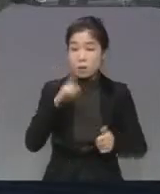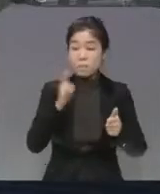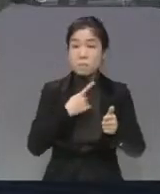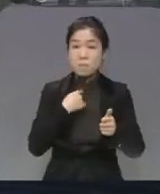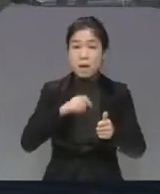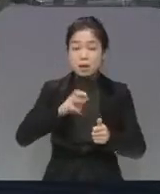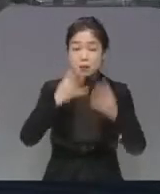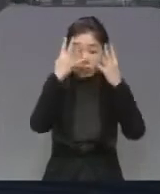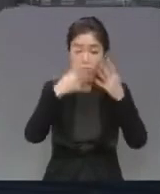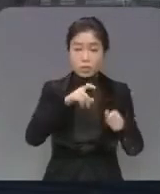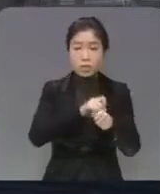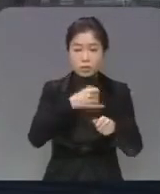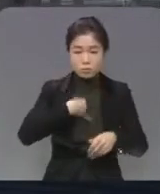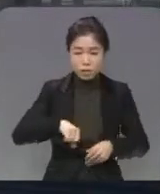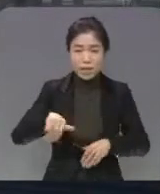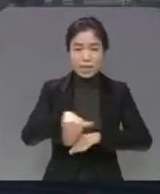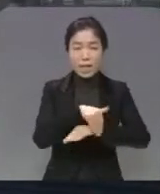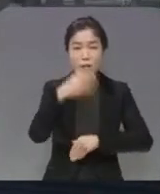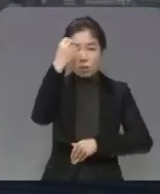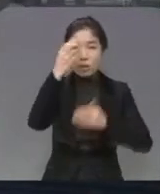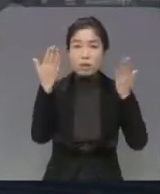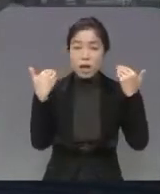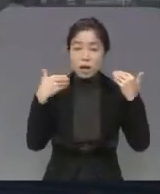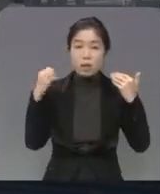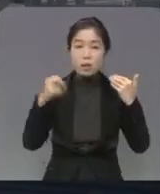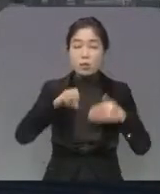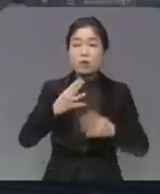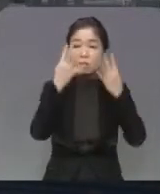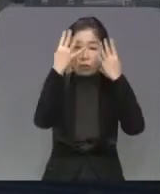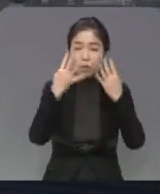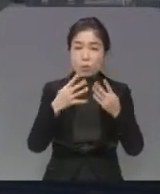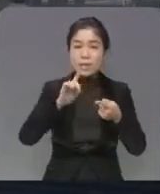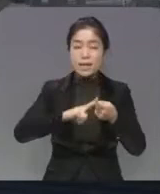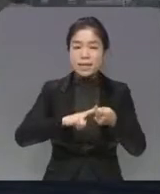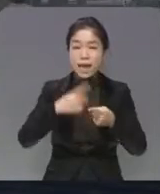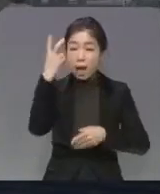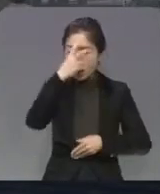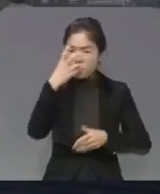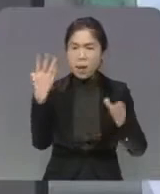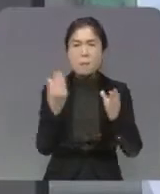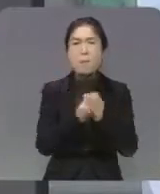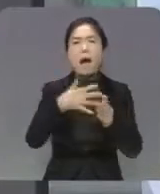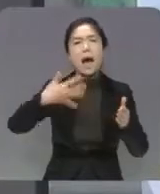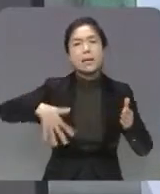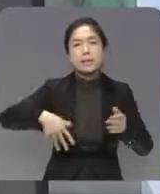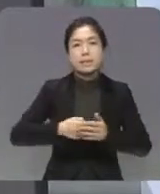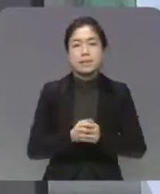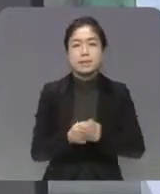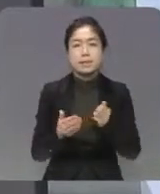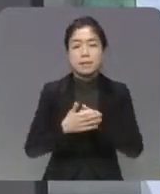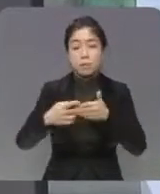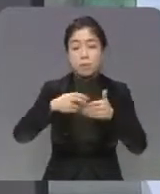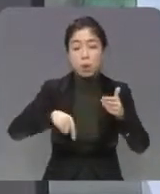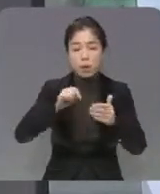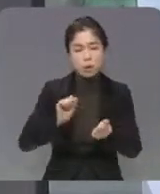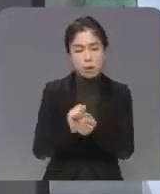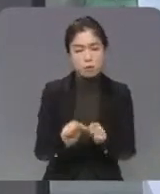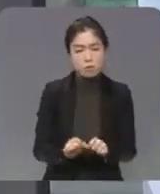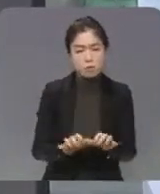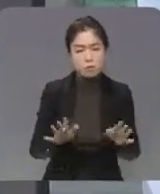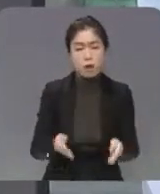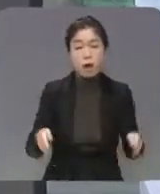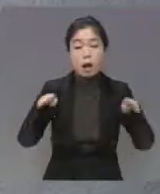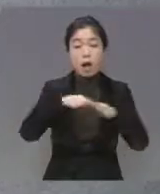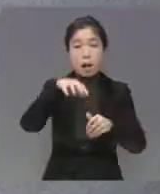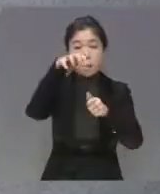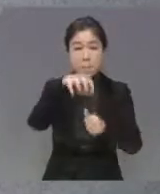광주 조드 소 직원의 자녀가 다니는 고등학교 와 광주 교도소 에 대한 검사가 끝나지 않았습니다 병원내 감염 확산으로 동일